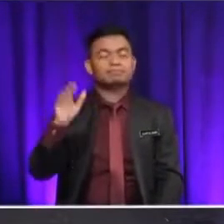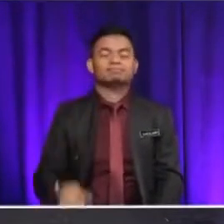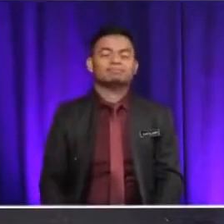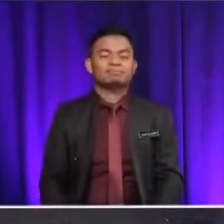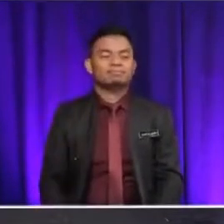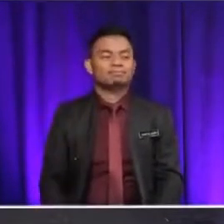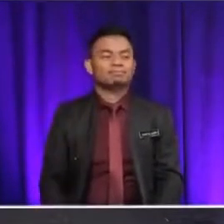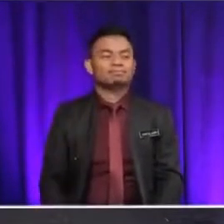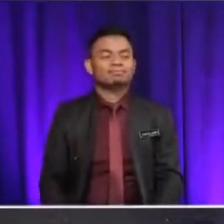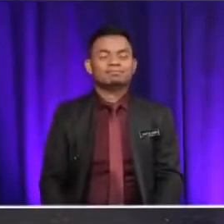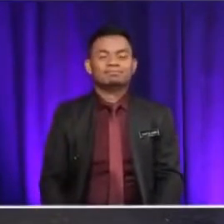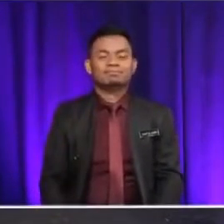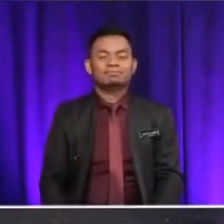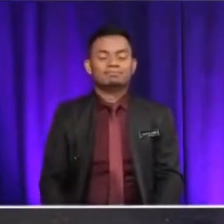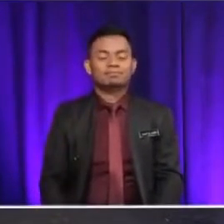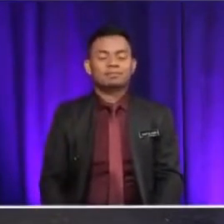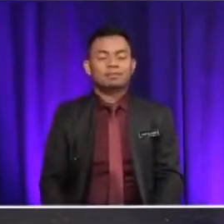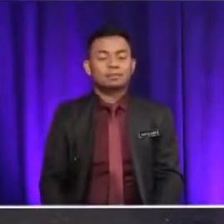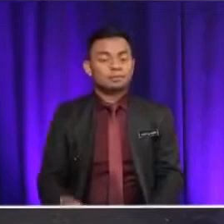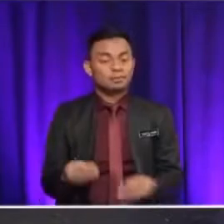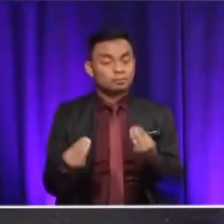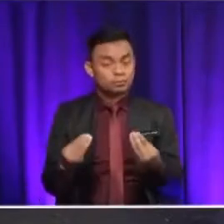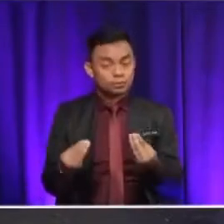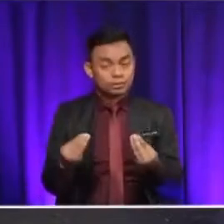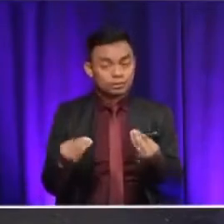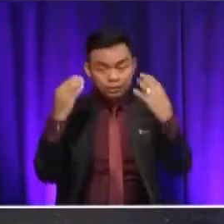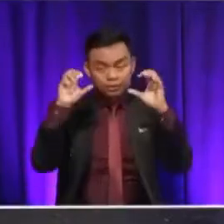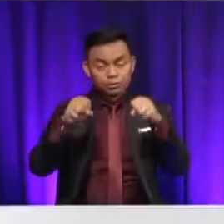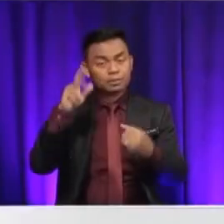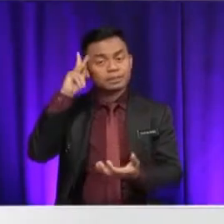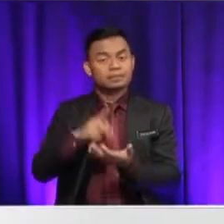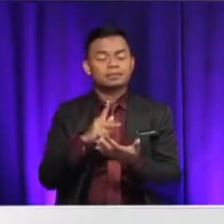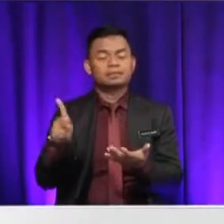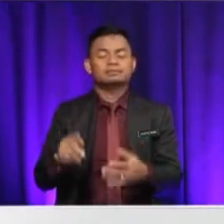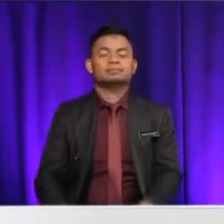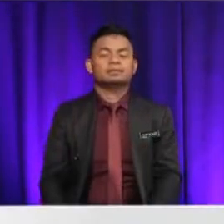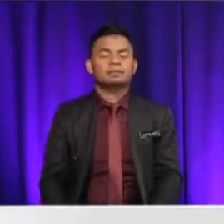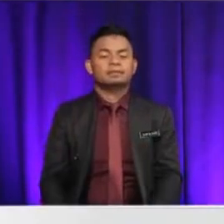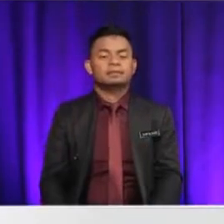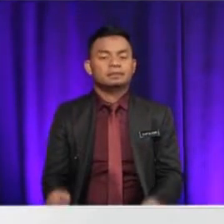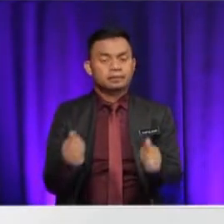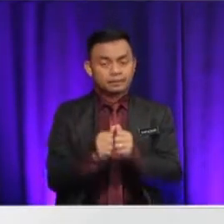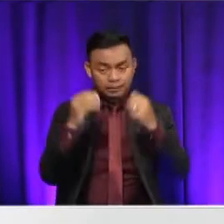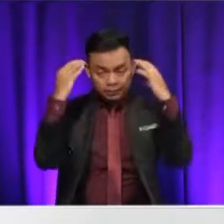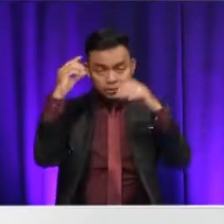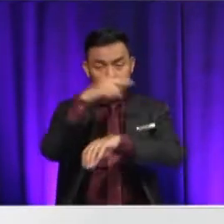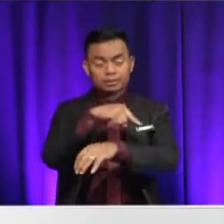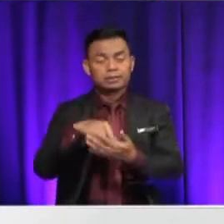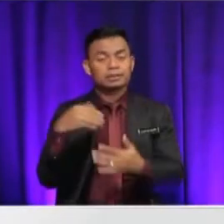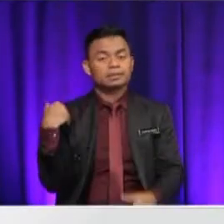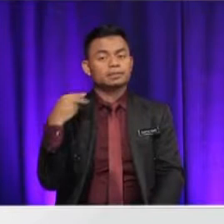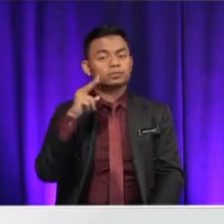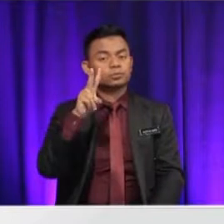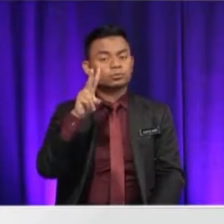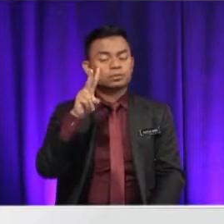Hai semua. Mungkin cikgu boleh kenalkan mereka kepada mereka yang menonton sekarang, Cikgu. Okey, dengan cikgu hari ini ada daripada dua buah